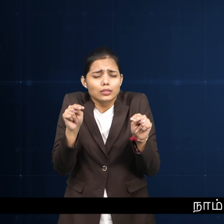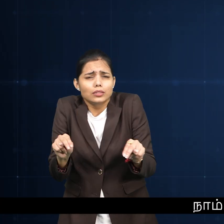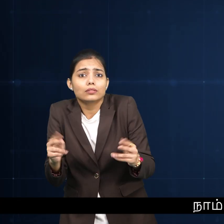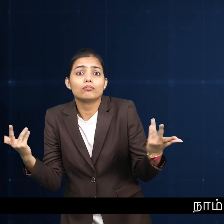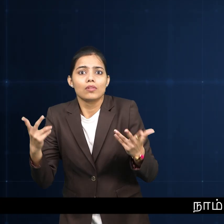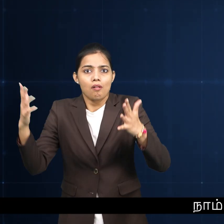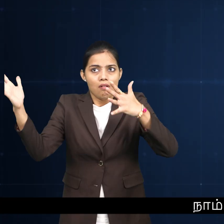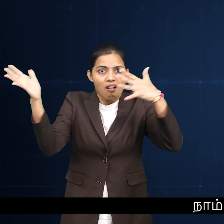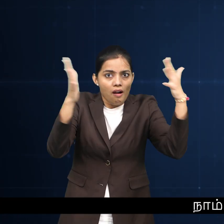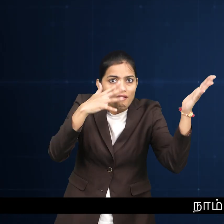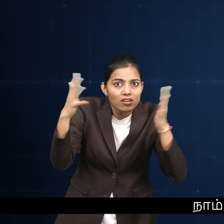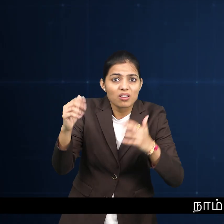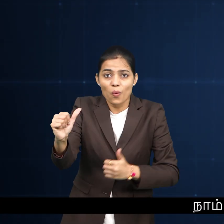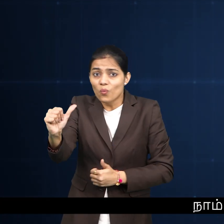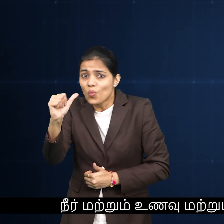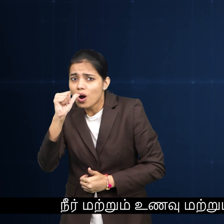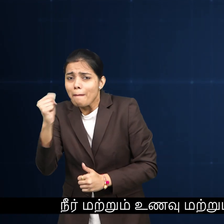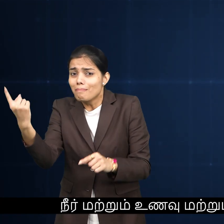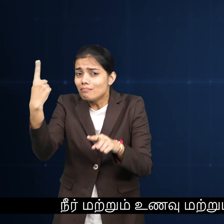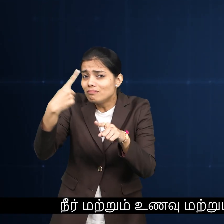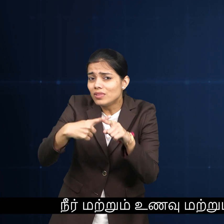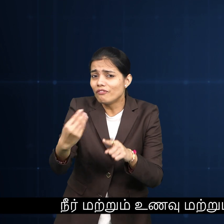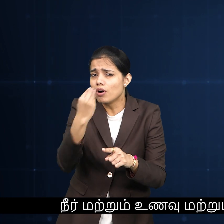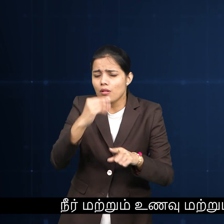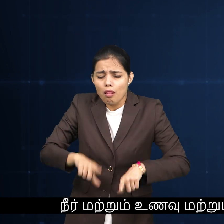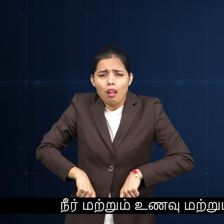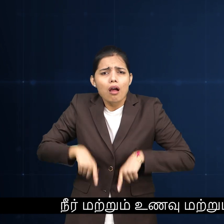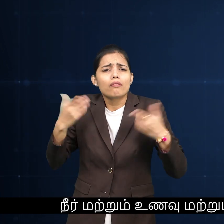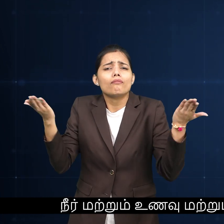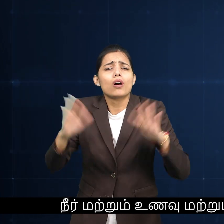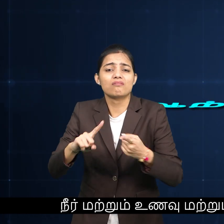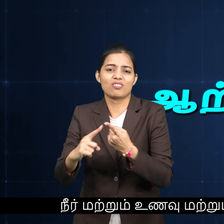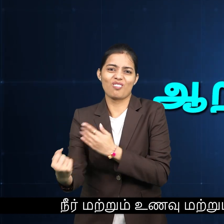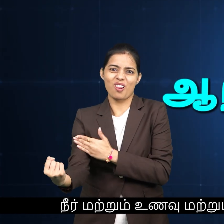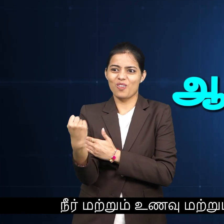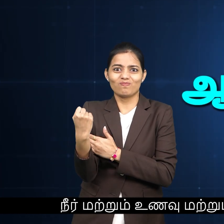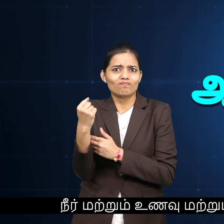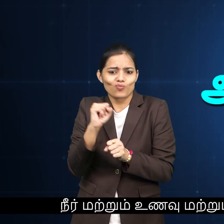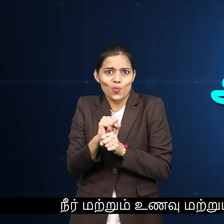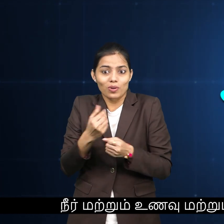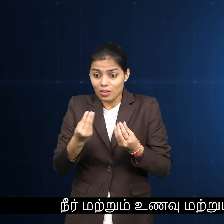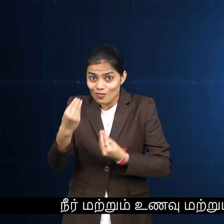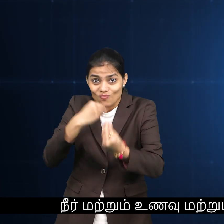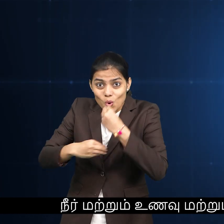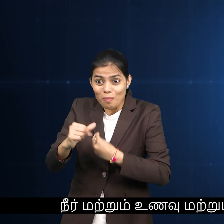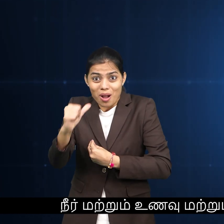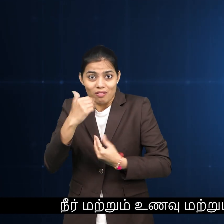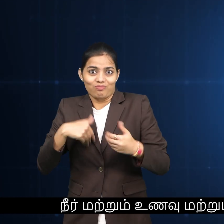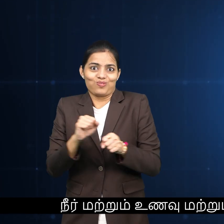நாம் வாழ்வதற்கு காற்று, நீர், உணவு மற்றும் வேலை செய்ய ஆற்றல் தேவை.